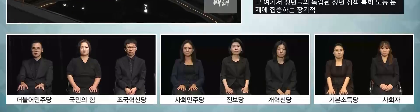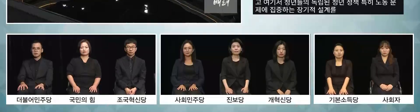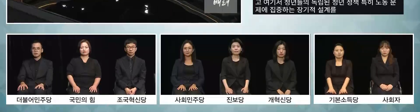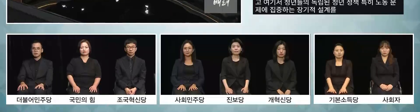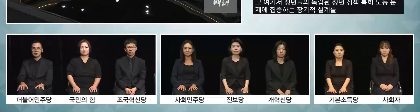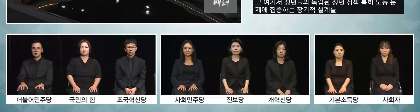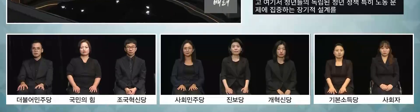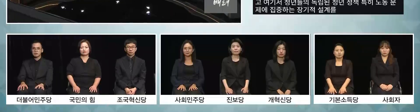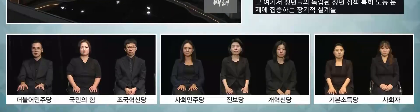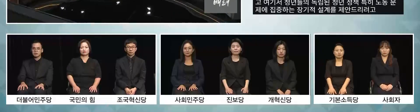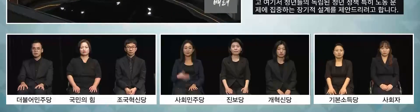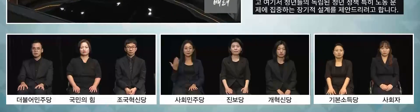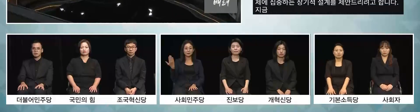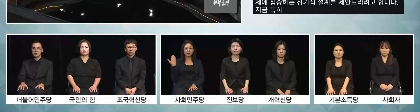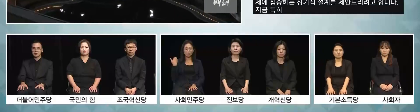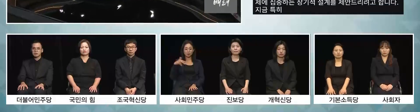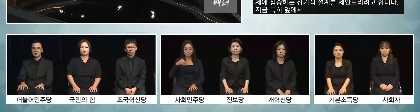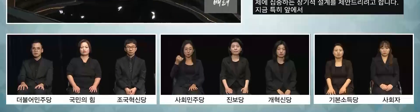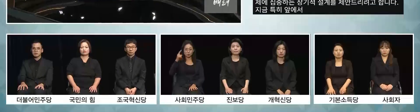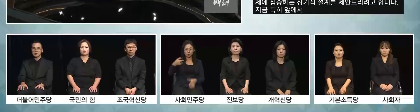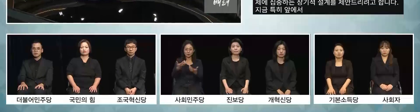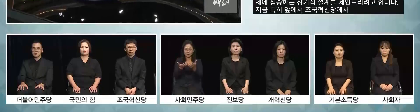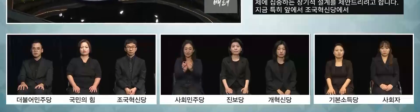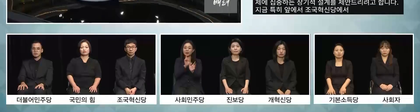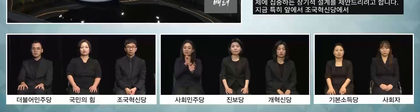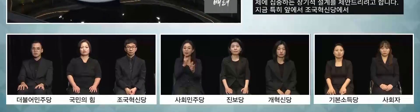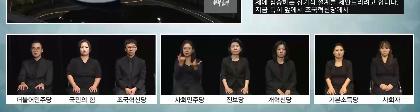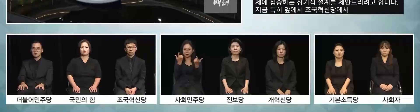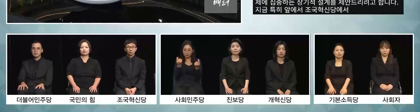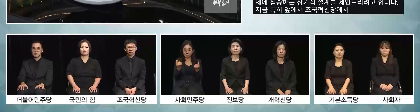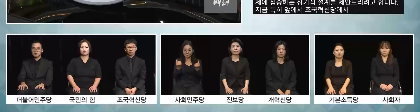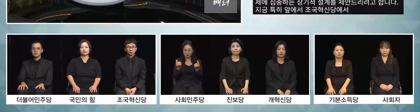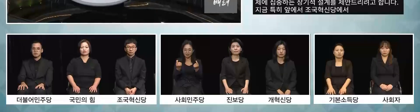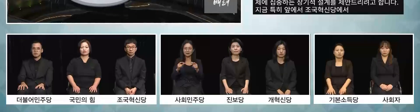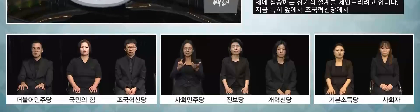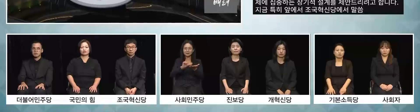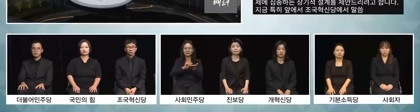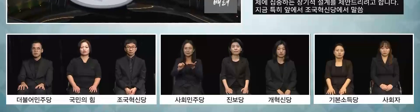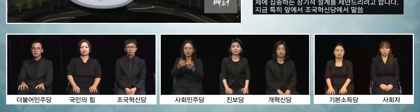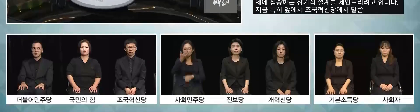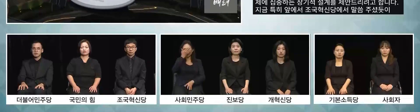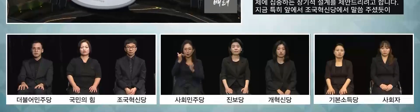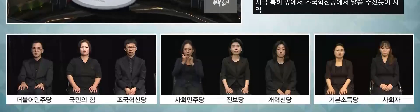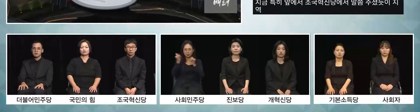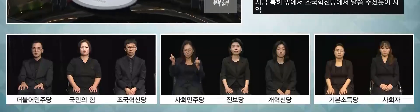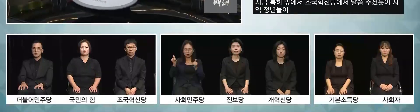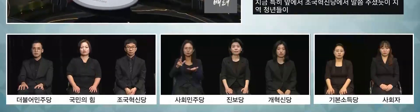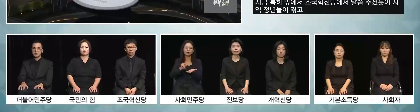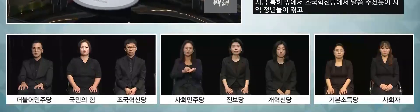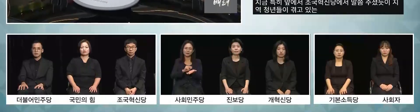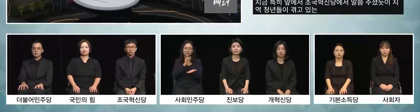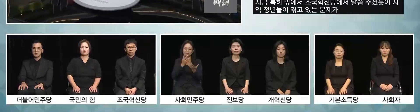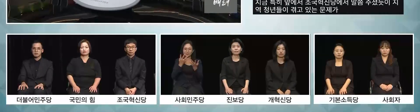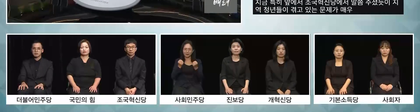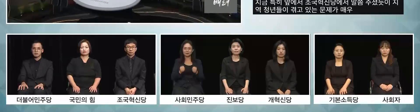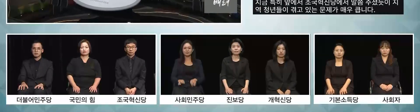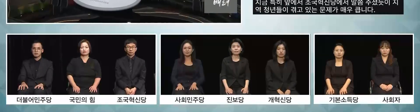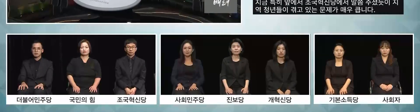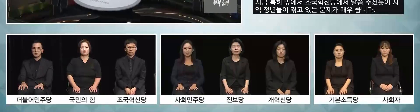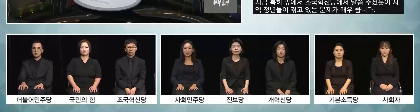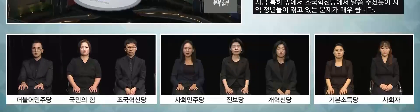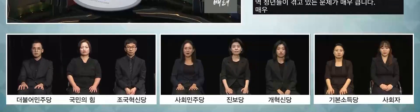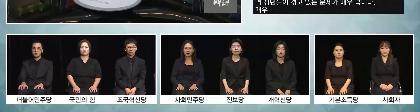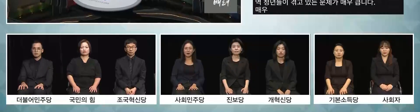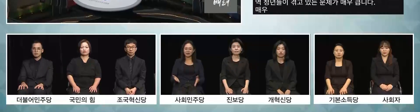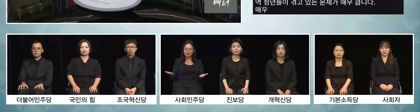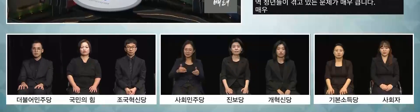지금 특히 앞에서 조국혁신당에서 말씀 주셨듯이 지역 청년들이 겪고 있는 문제가 매우 큽니다. 매우 불안정